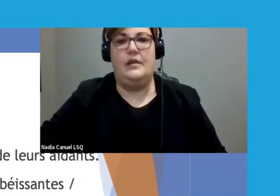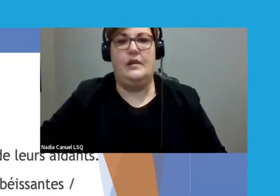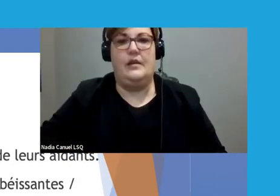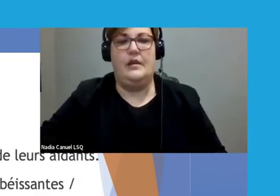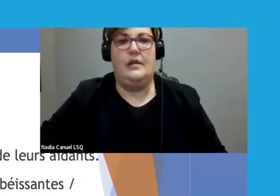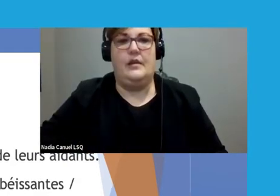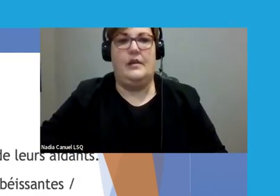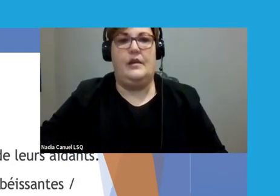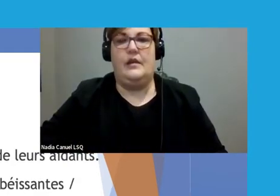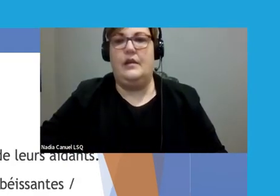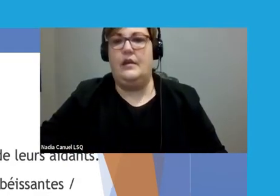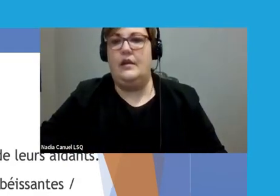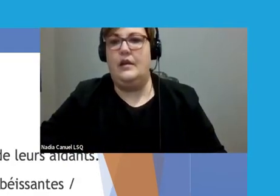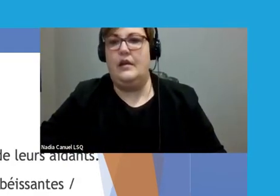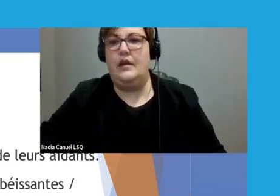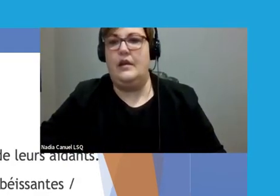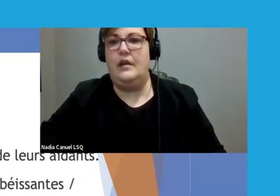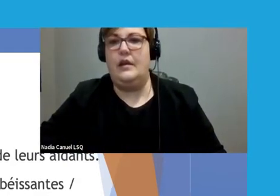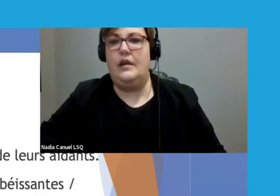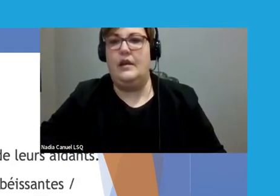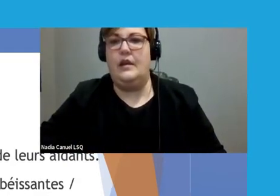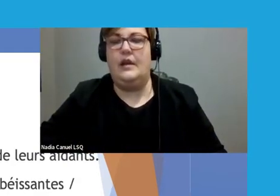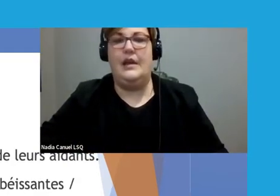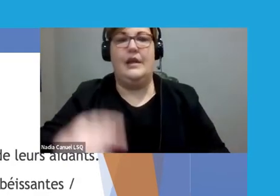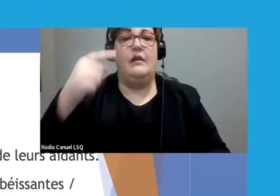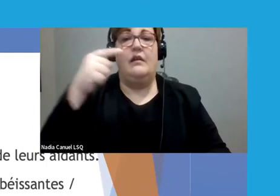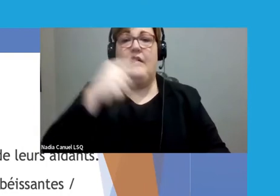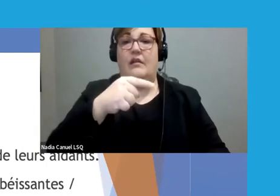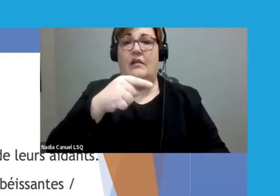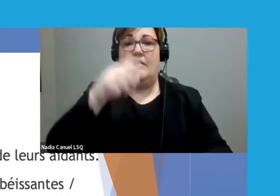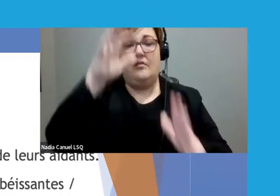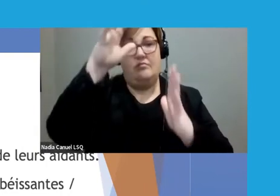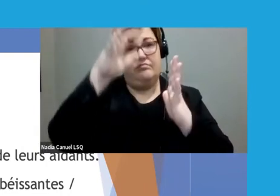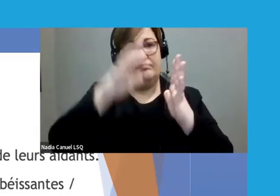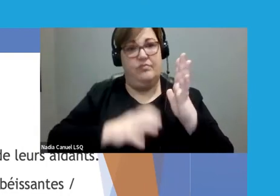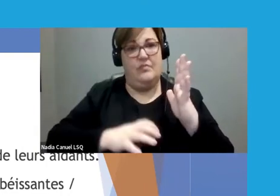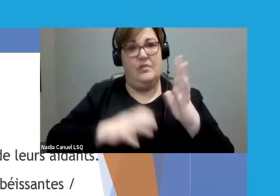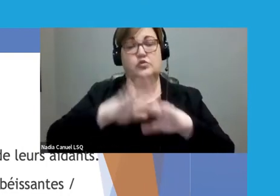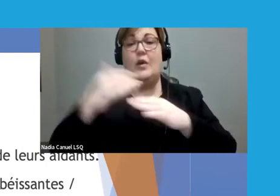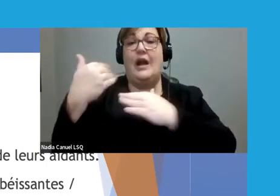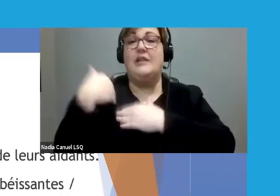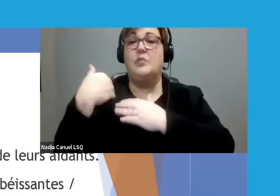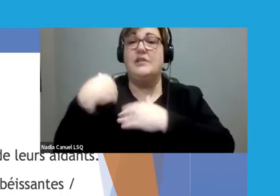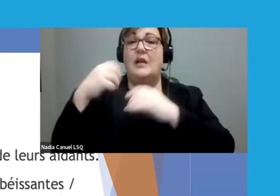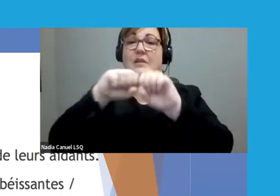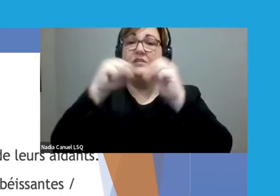Donc, ici, j'ai un petit mot pour la responsabilité sociale. Parce